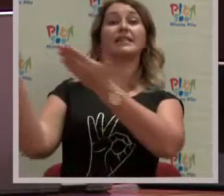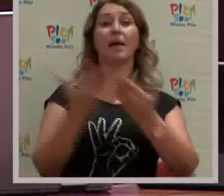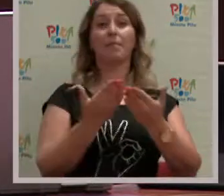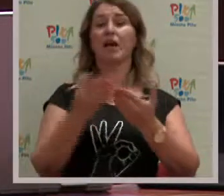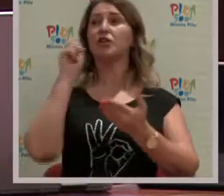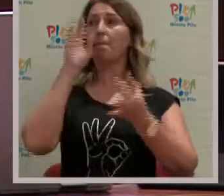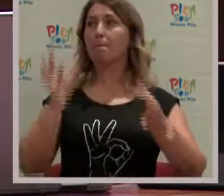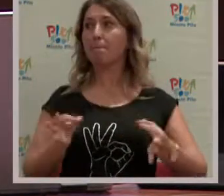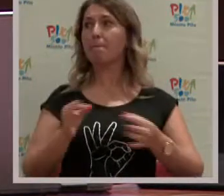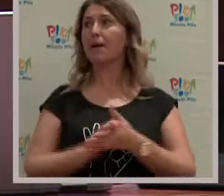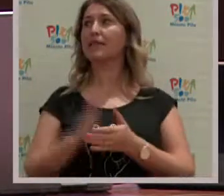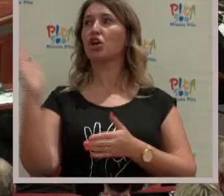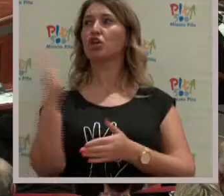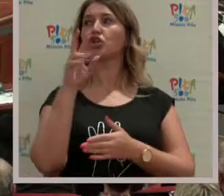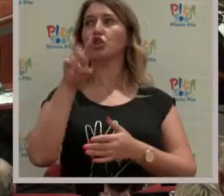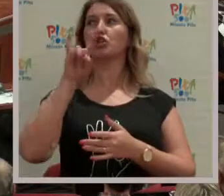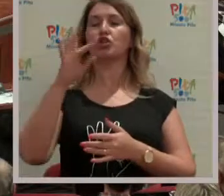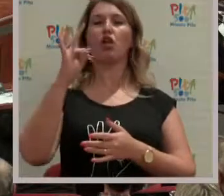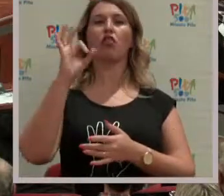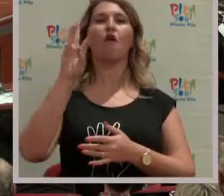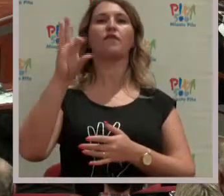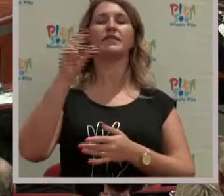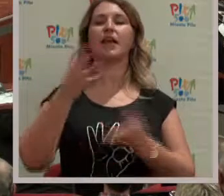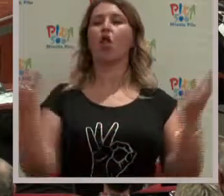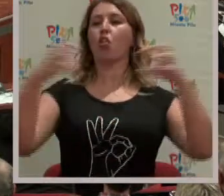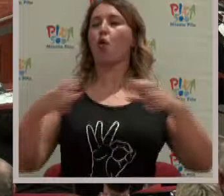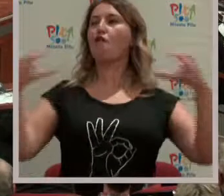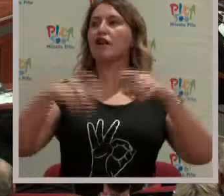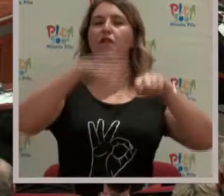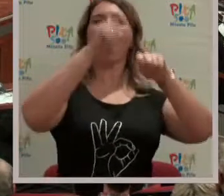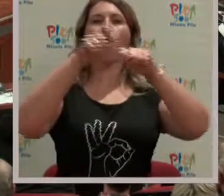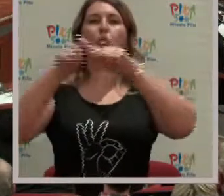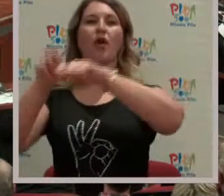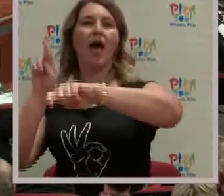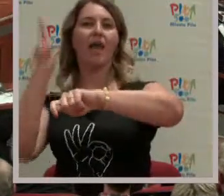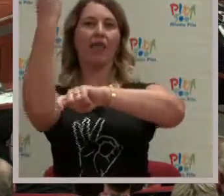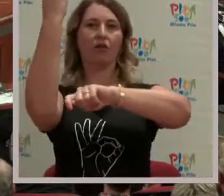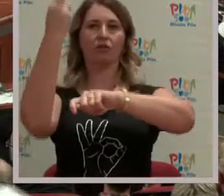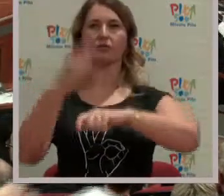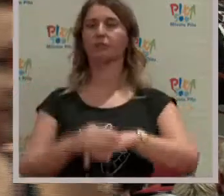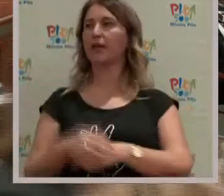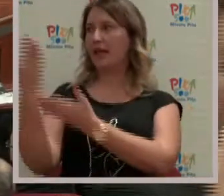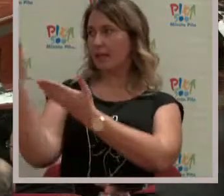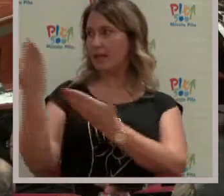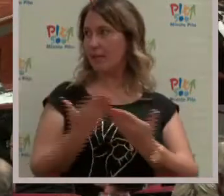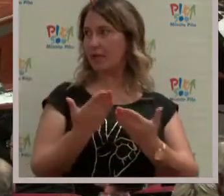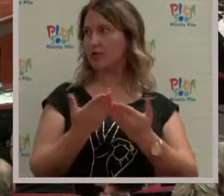pana Jakuba Szczytowskiego z Towarzystwa Kontroli Rekordów. Bardzo proszę o